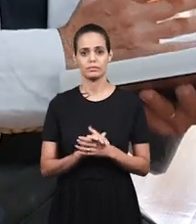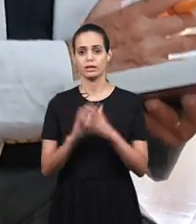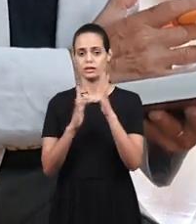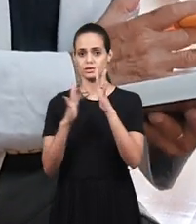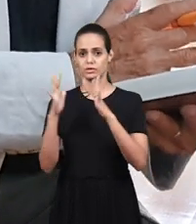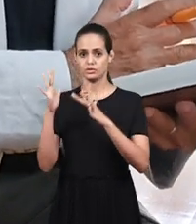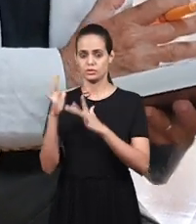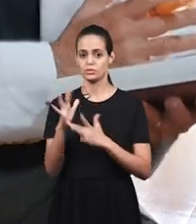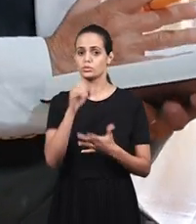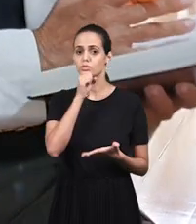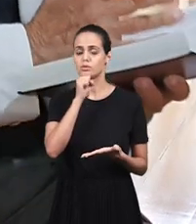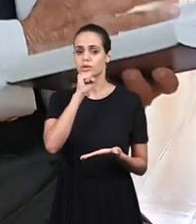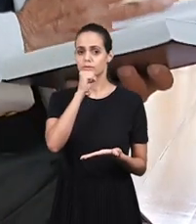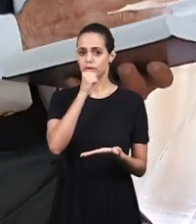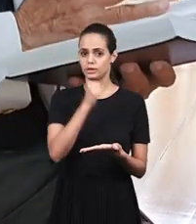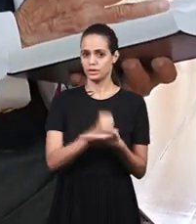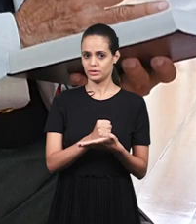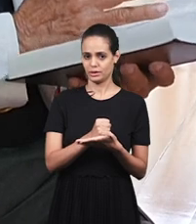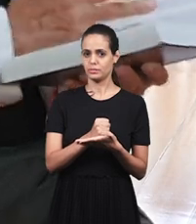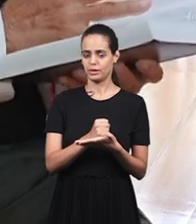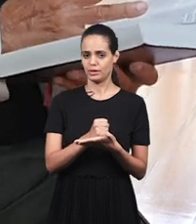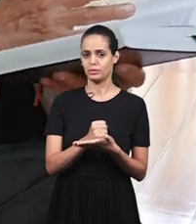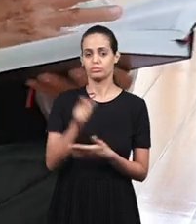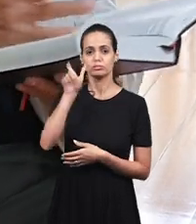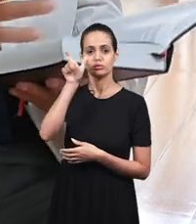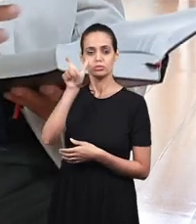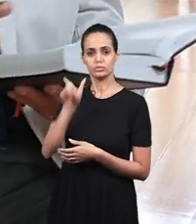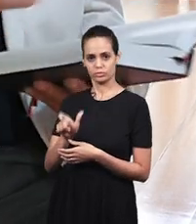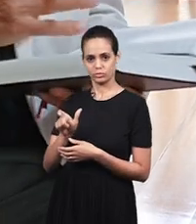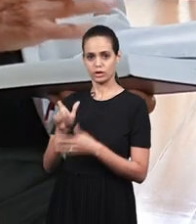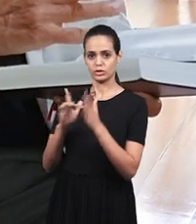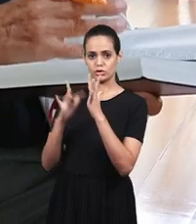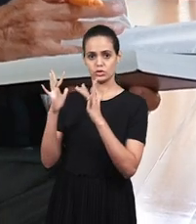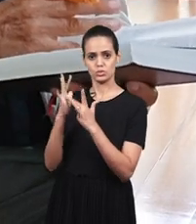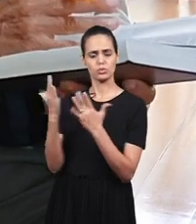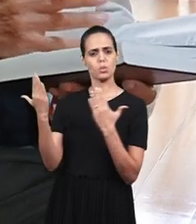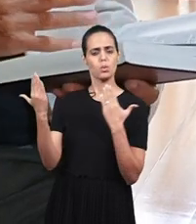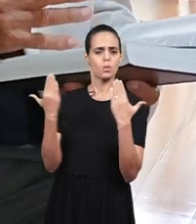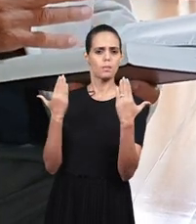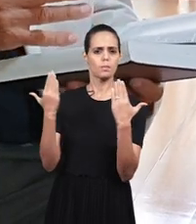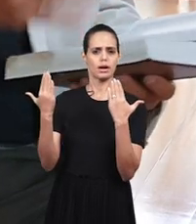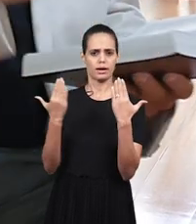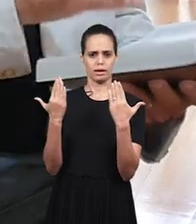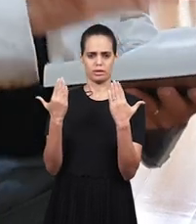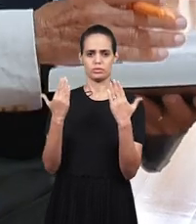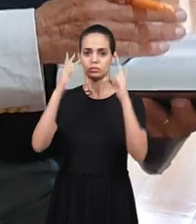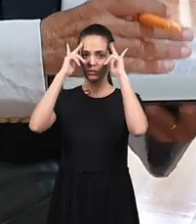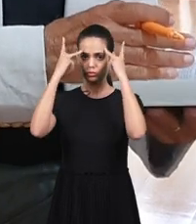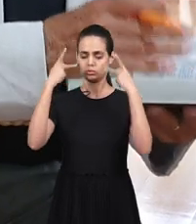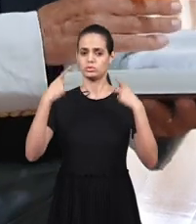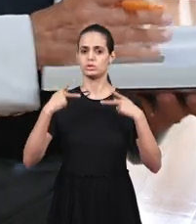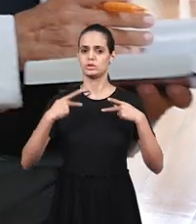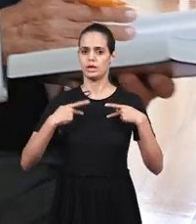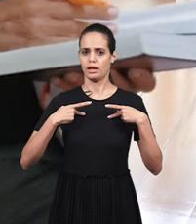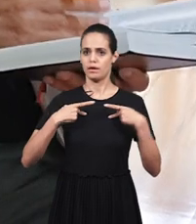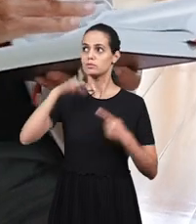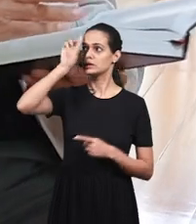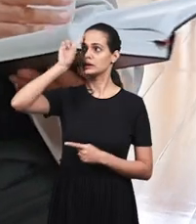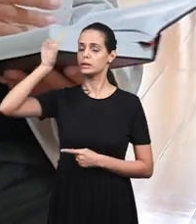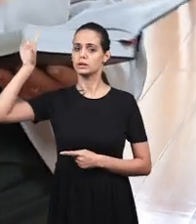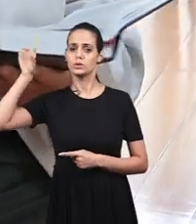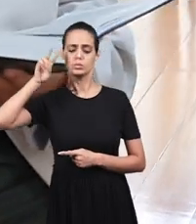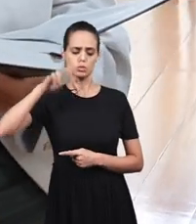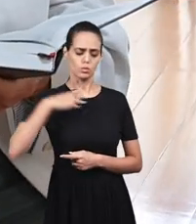В Ветхом Завете были люди, у которых угодили Богу, которые не угодили Богу. И те люди, которые